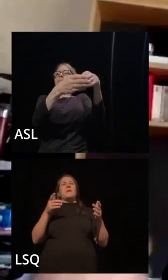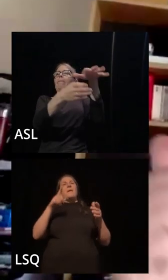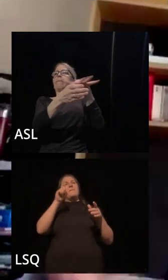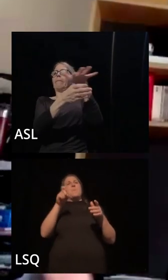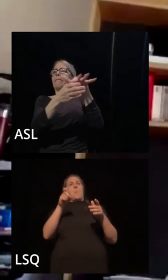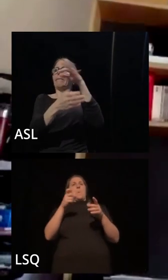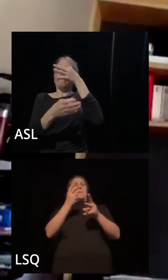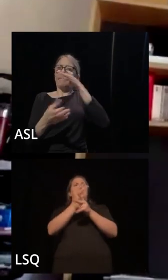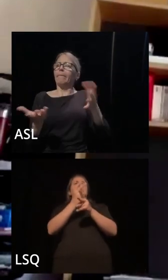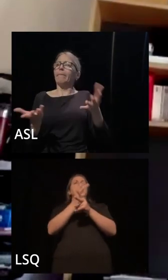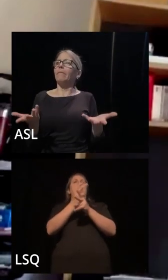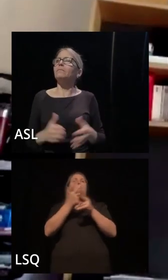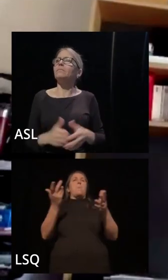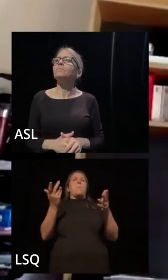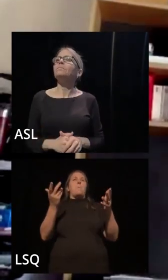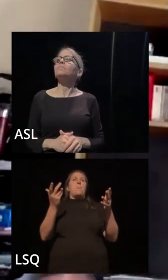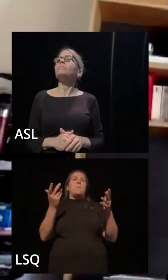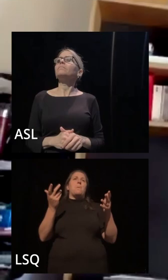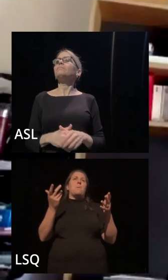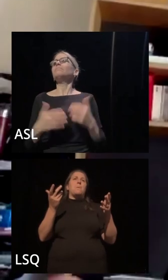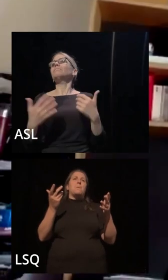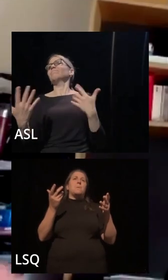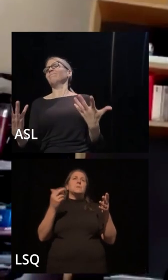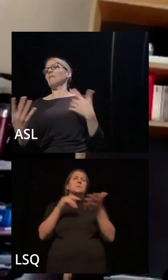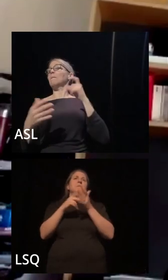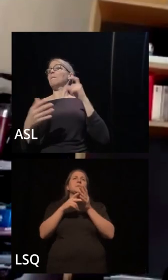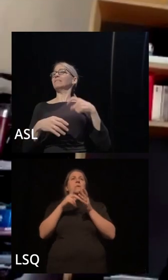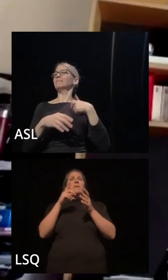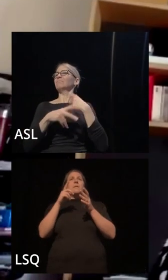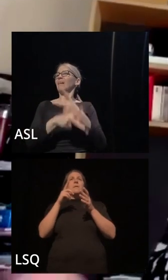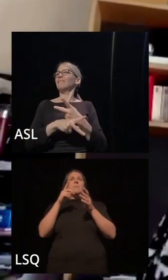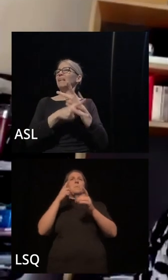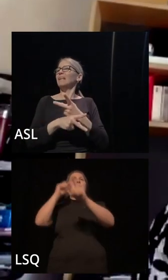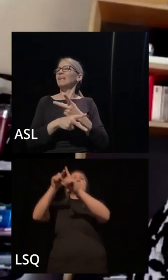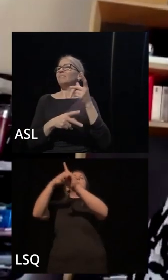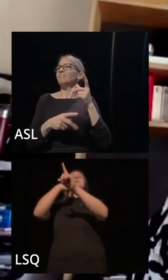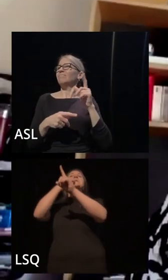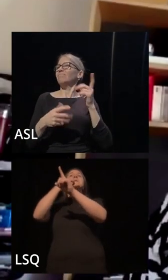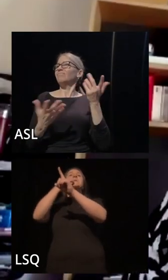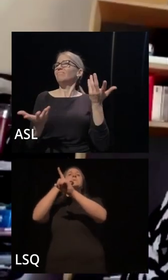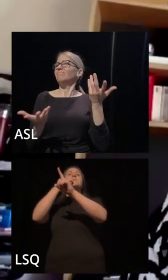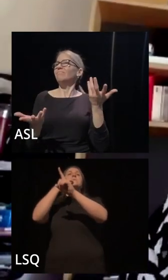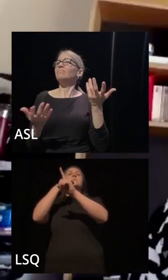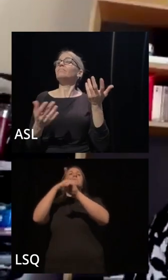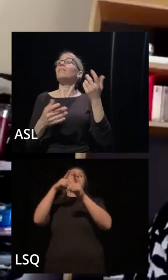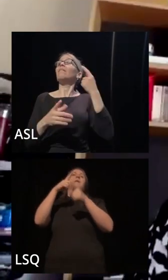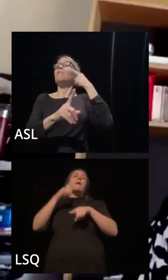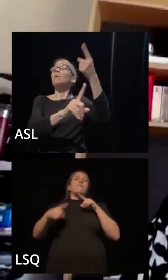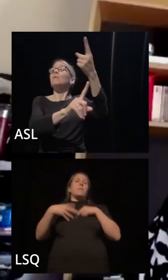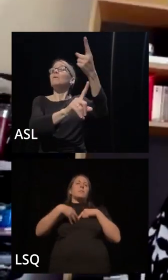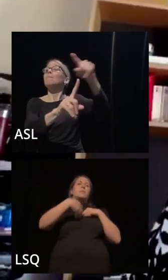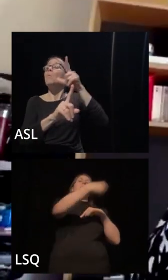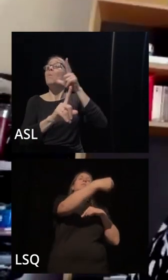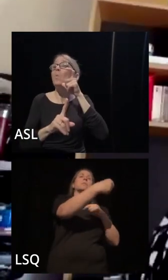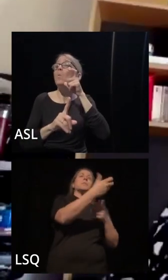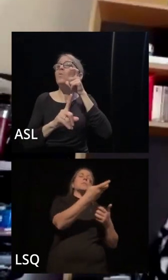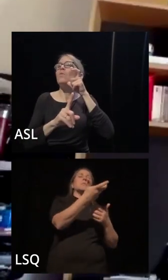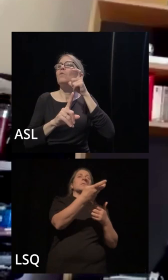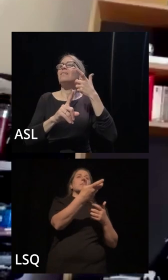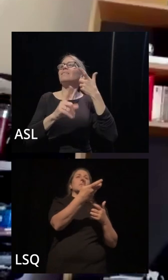elles sont là, c'est l'intérêt général, être sur la fabrique de commun